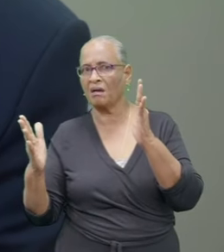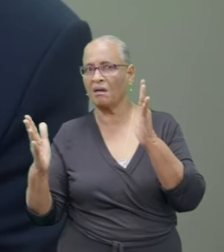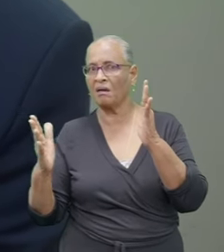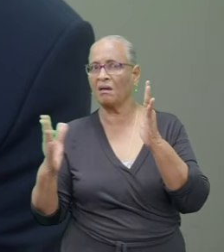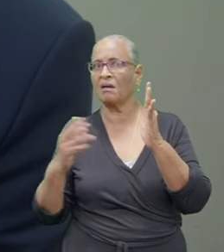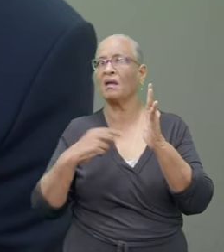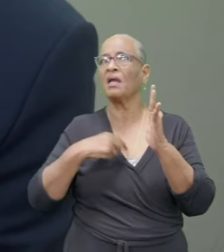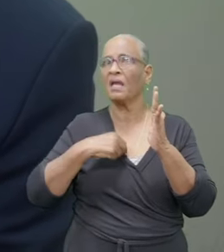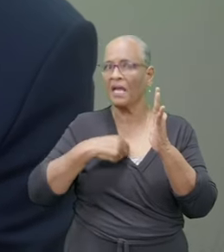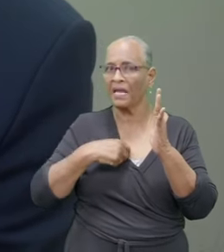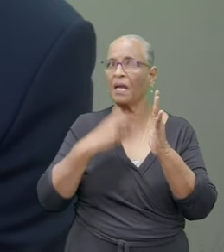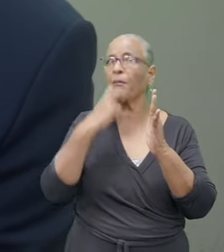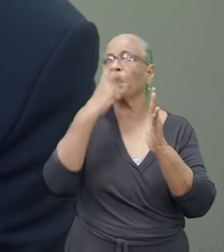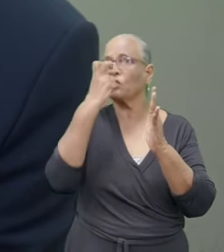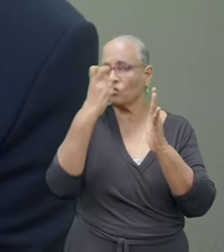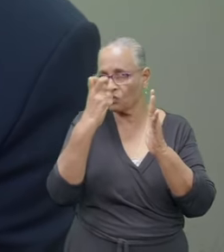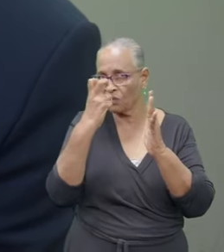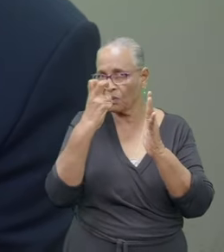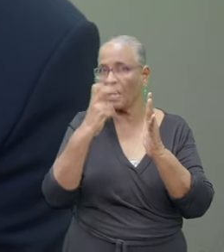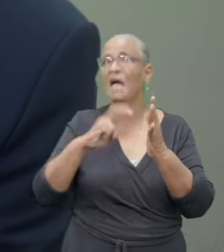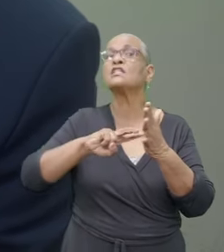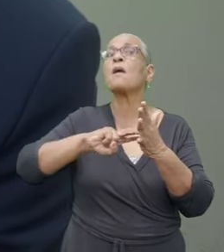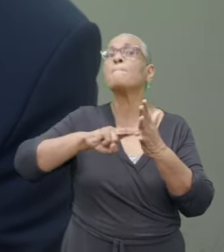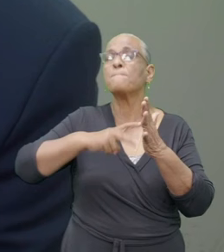benieuwd als die politici